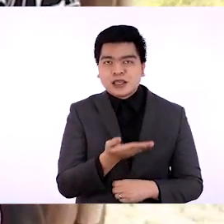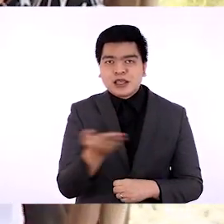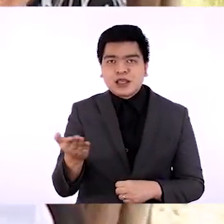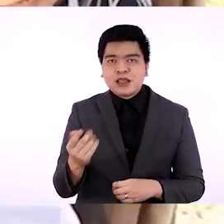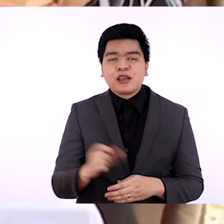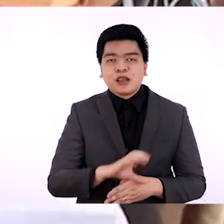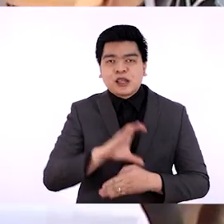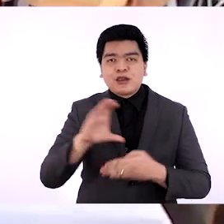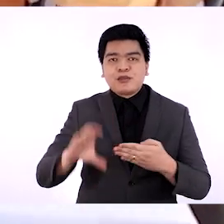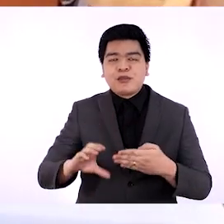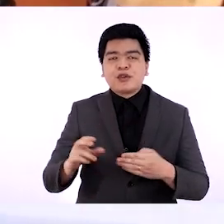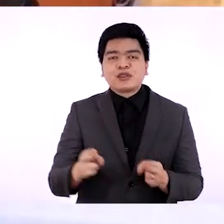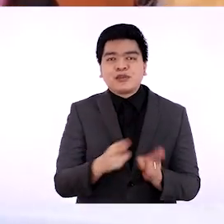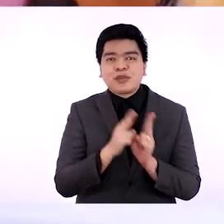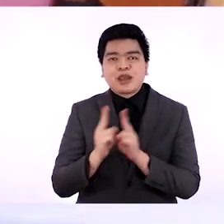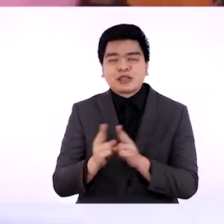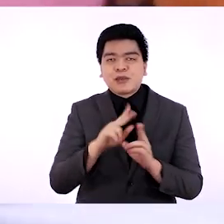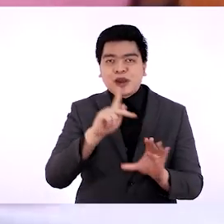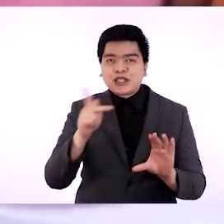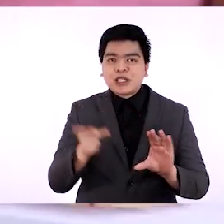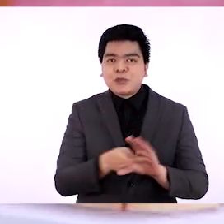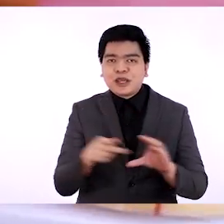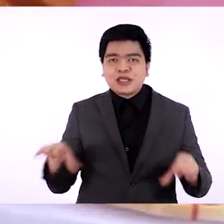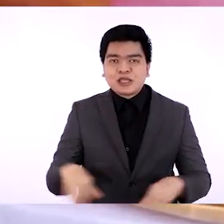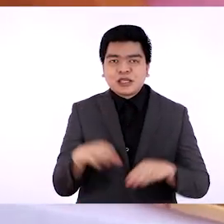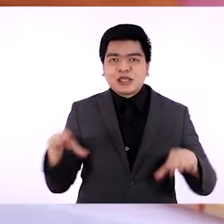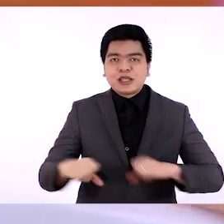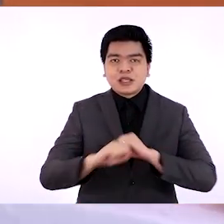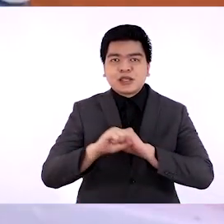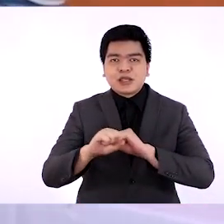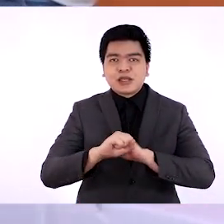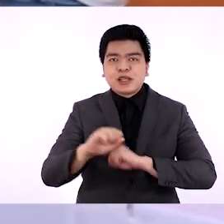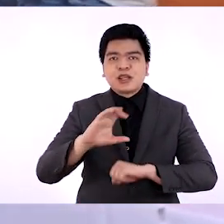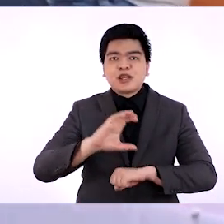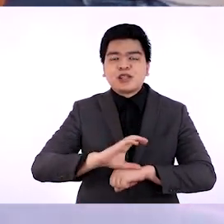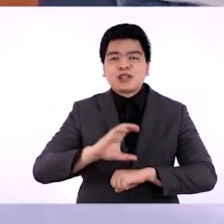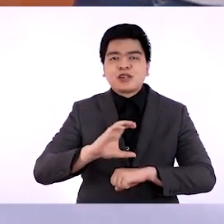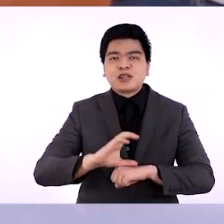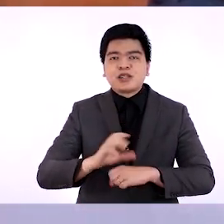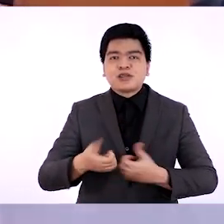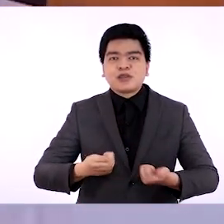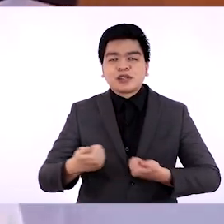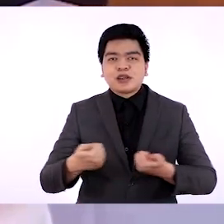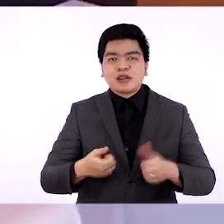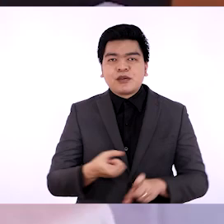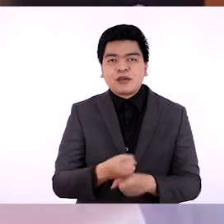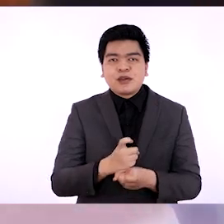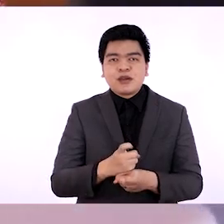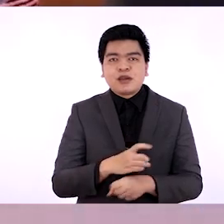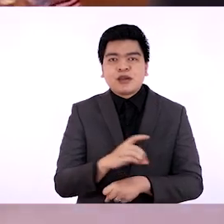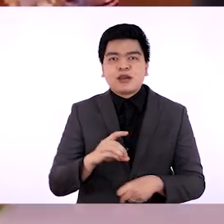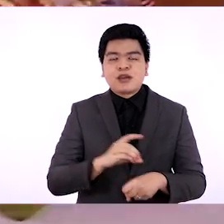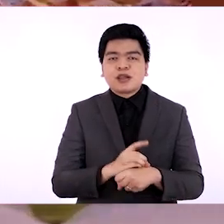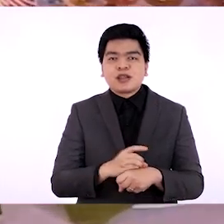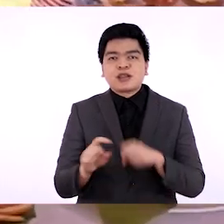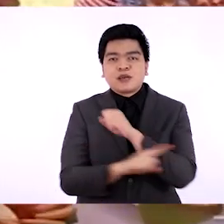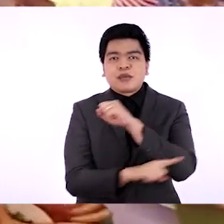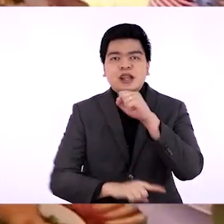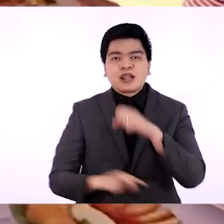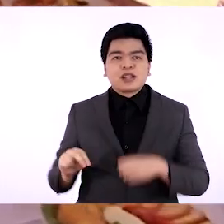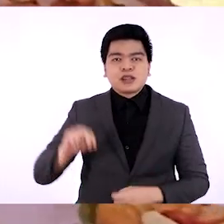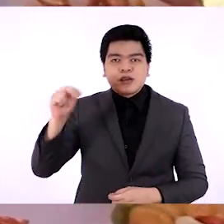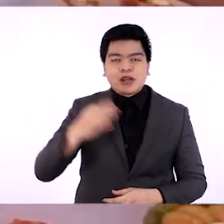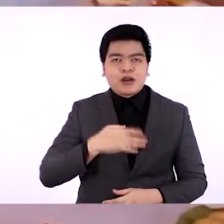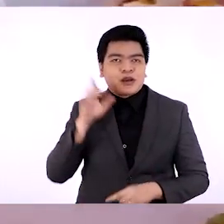silang makikipagkaisa sa mga aktibidad na inilulunsad ng pamamahala. Mula po dito sa bayan ng Masinloc, ako po